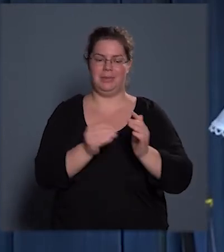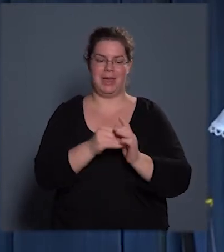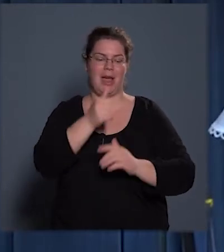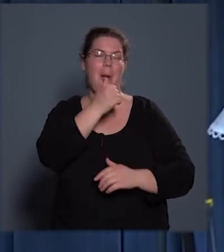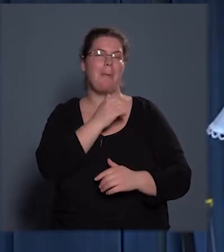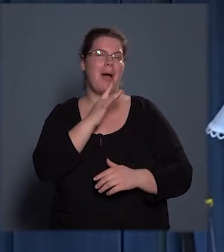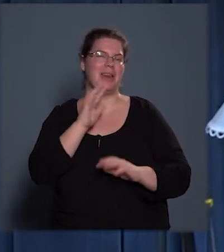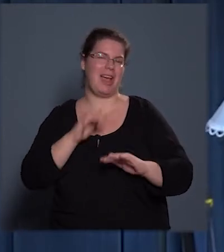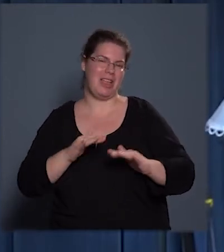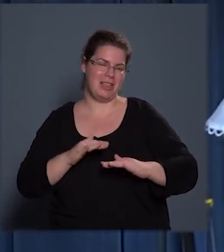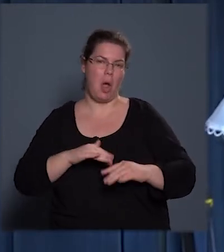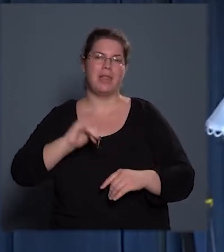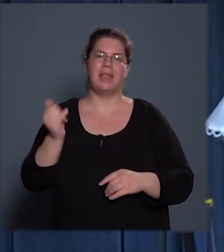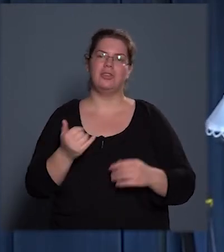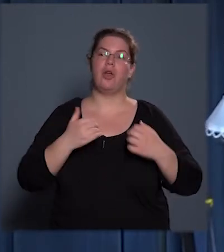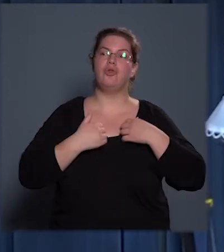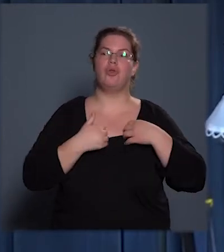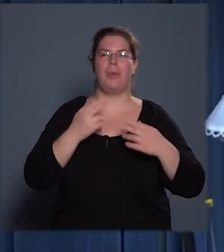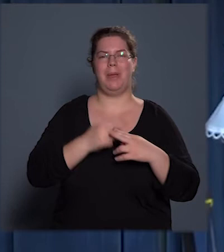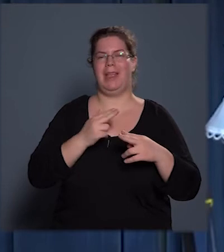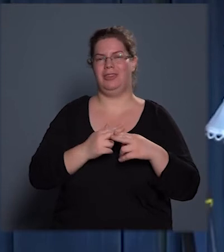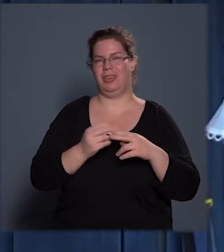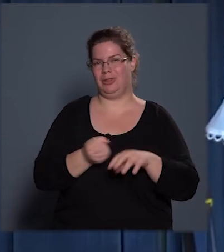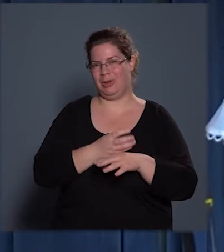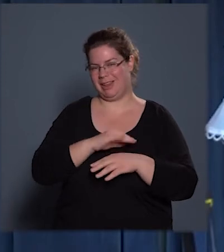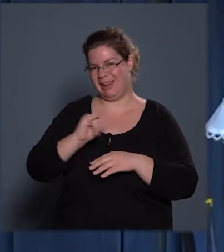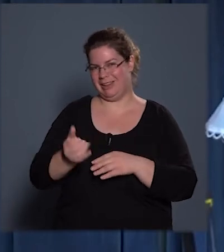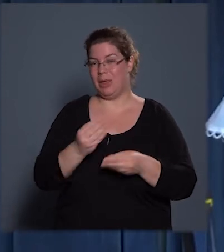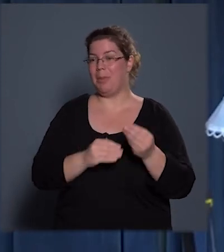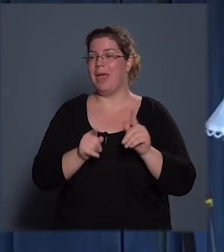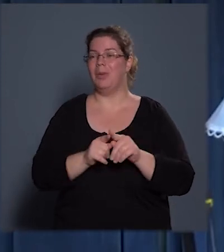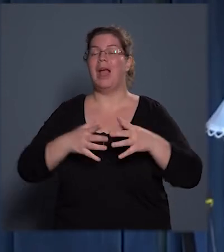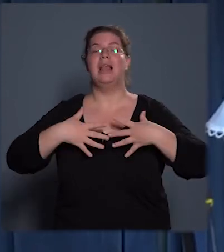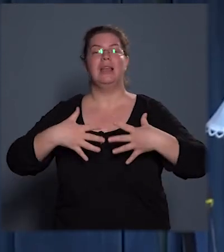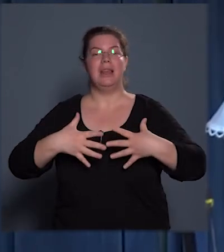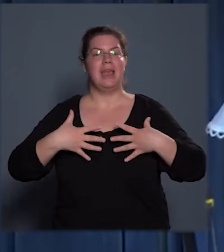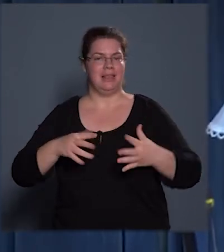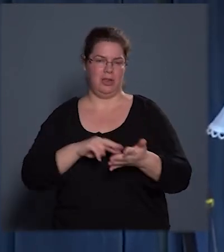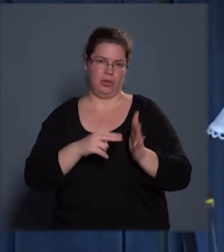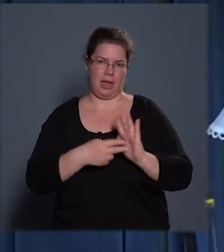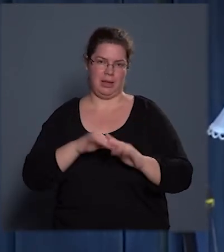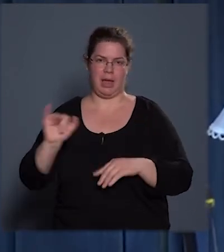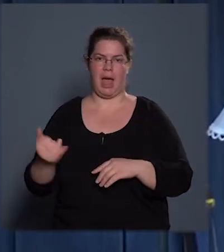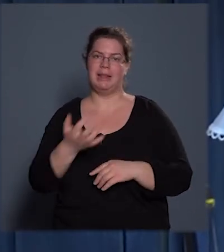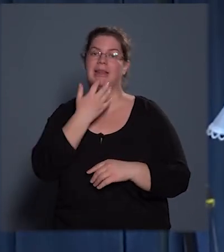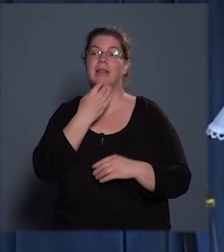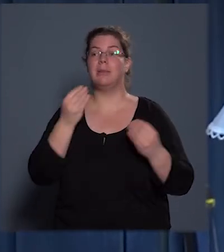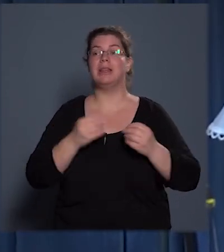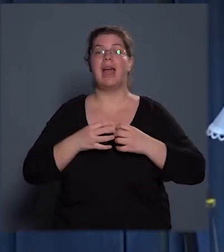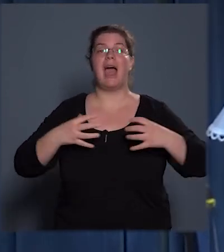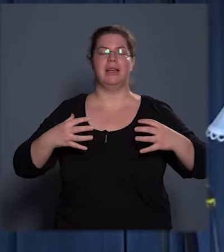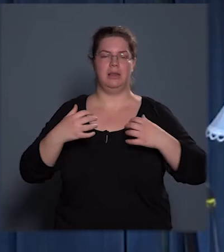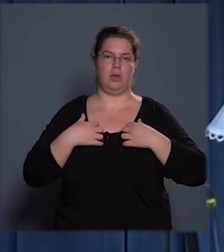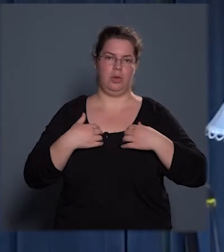Parkinson és a tüdőbetegségek tüneteit is, mert olyan légzéstechnikát igényel, mely tágítja a tüdőt és